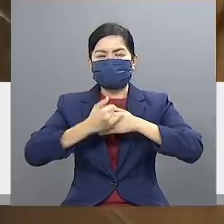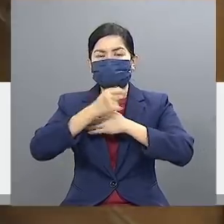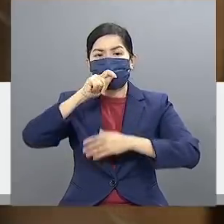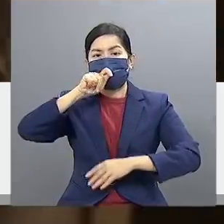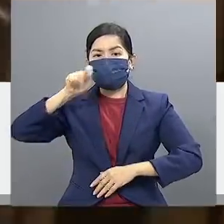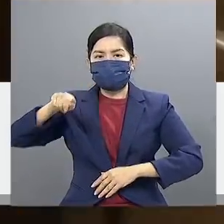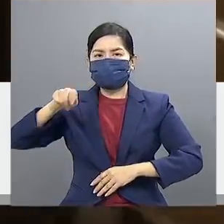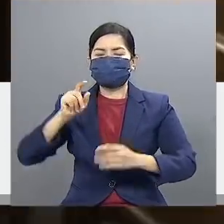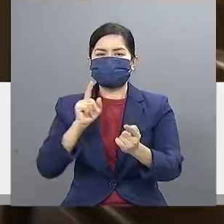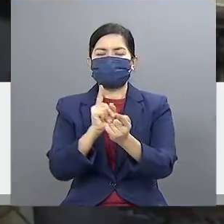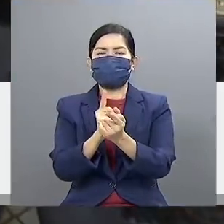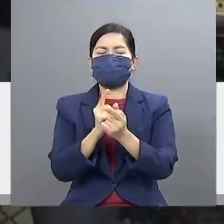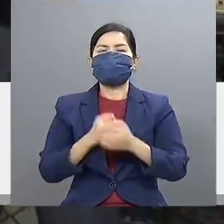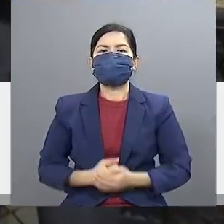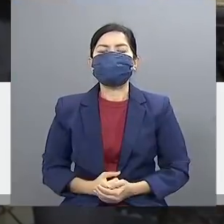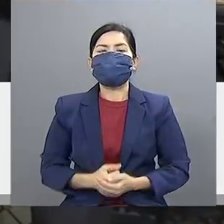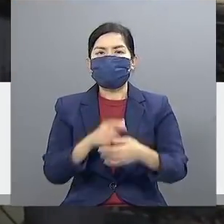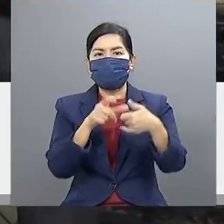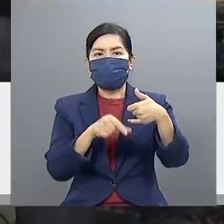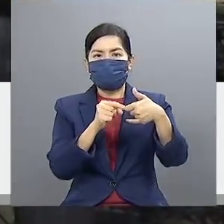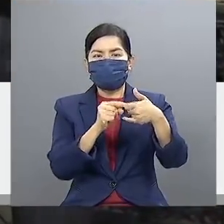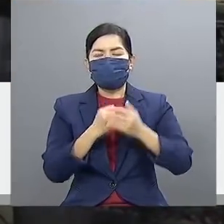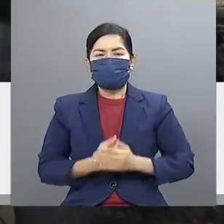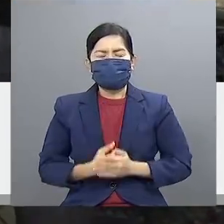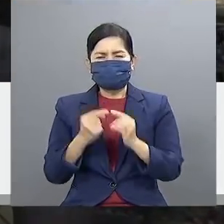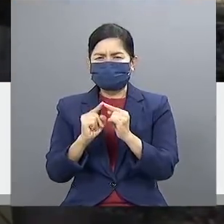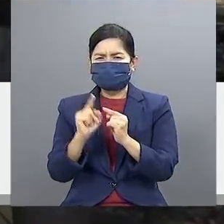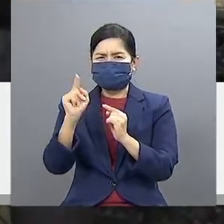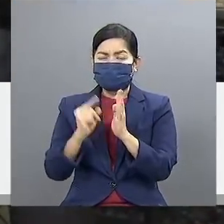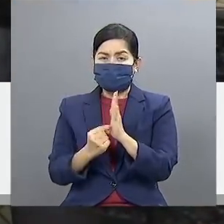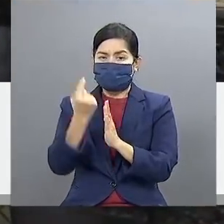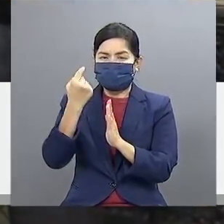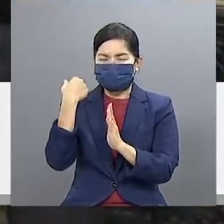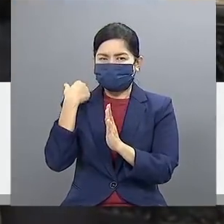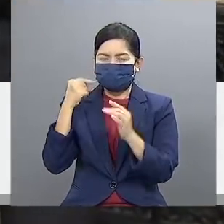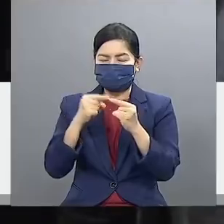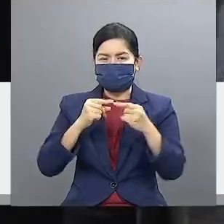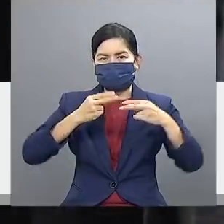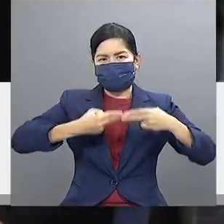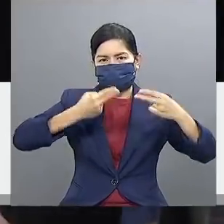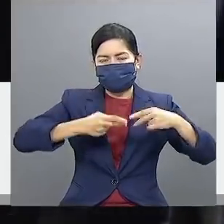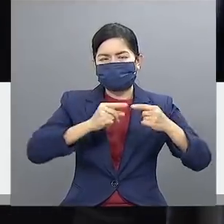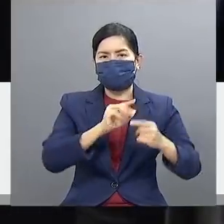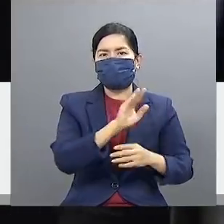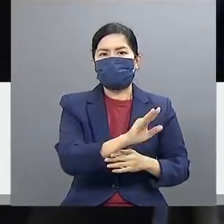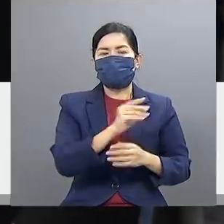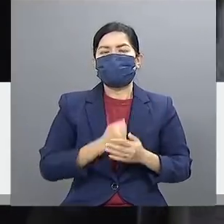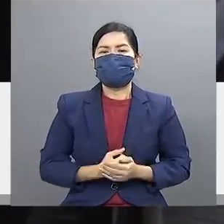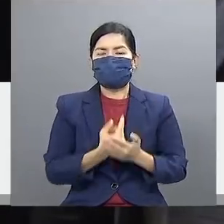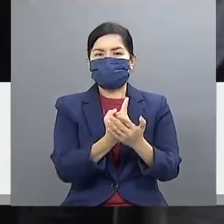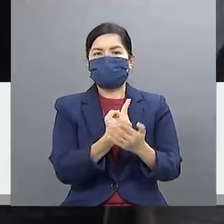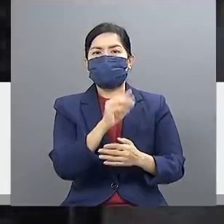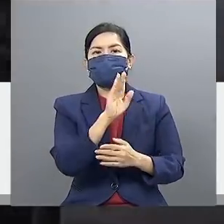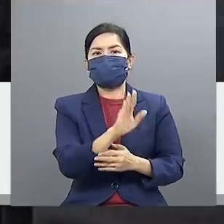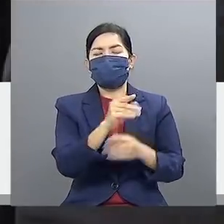ทางเยือนยูเครนครั้งแรกนับตั้งแต่รัสเซียบุกโจมตีโดยการเยือนครั้งนี้มีผู้แทนสหภาพยุโรปประจำยูเครนร่วมเดินทางไปด้ว